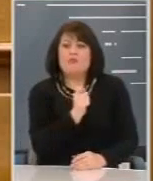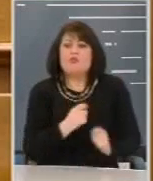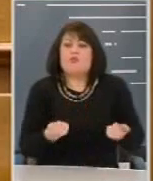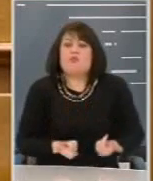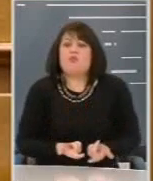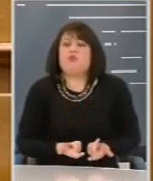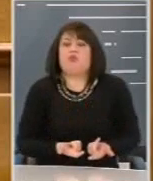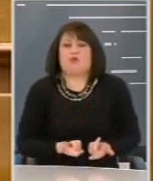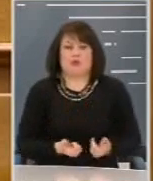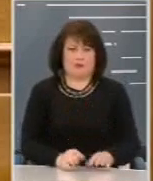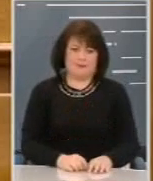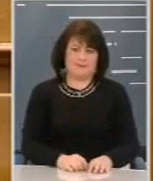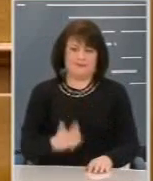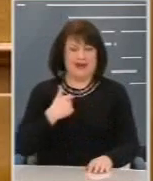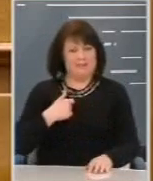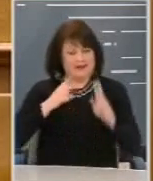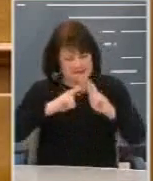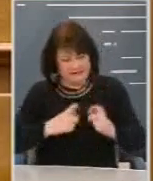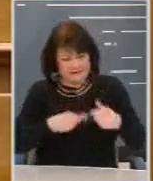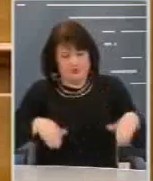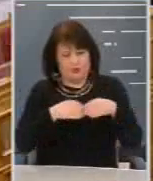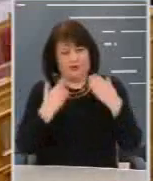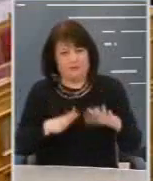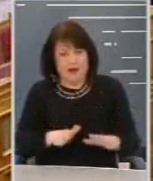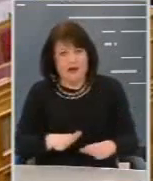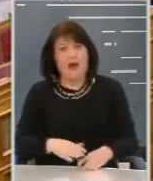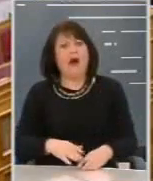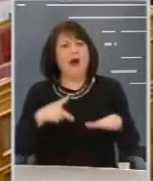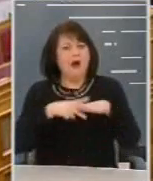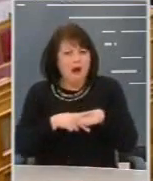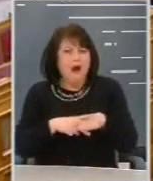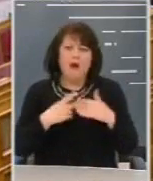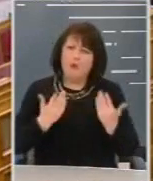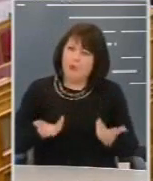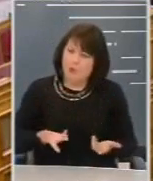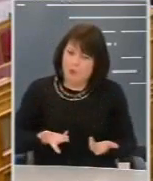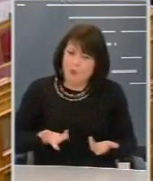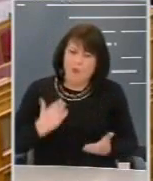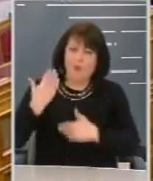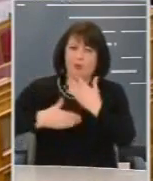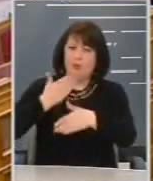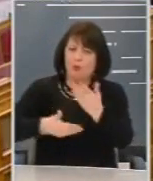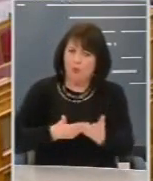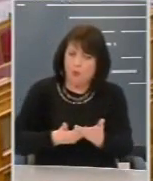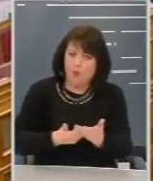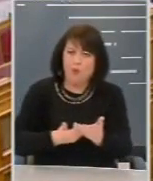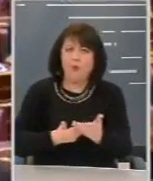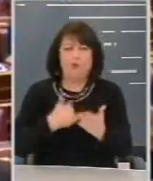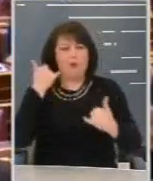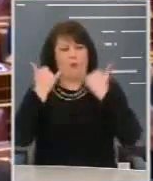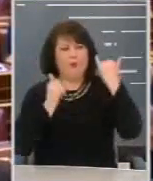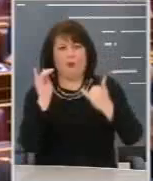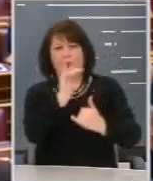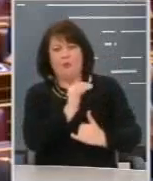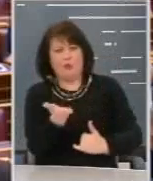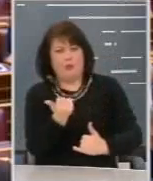Με την εξαιτιαστική μας επιτροπή, τι συνέβη? Ξυπνήσαν οι τράπεζες και λέει τώρα, πολλά χρόνια δεν έχουμε κάνει τηλέφωνο να δούμε